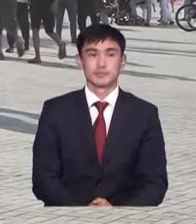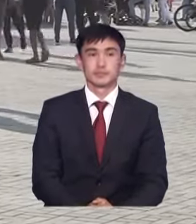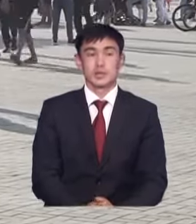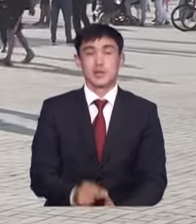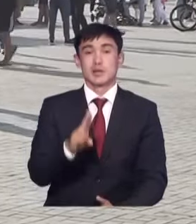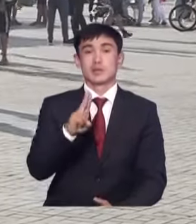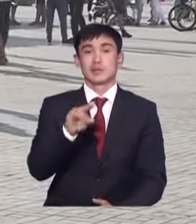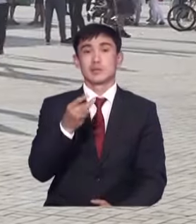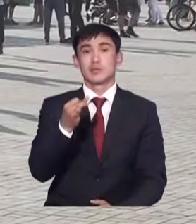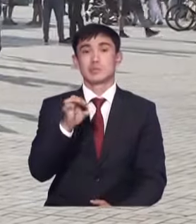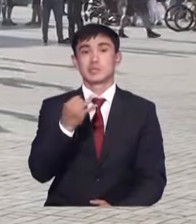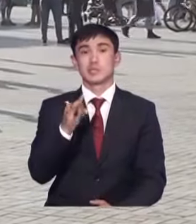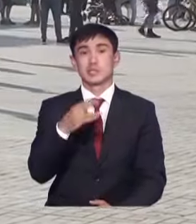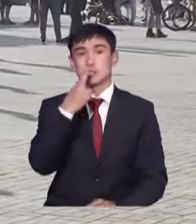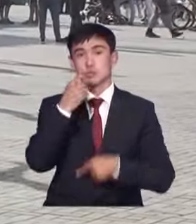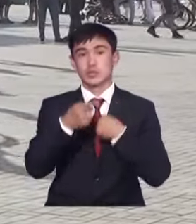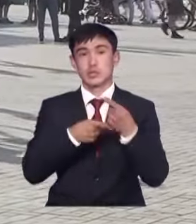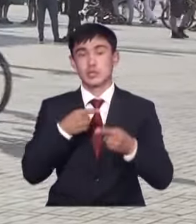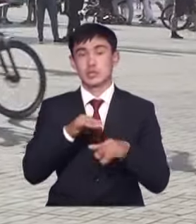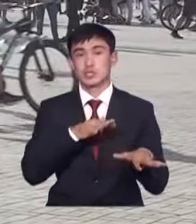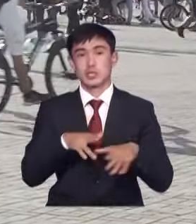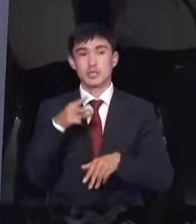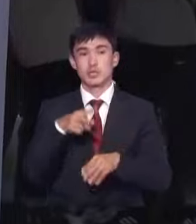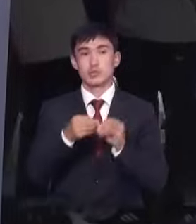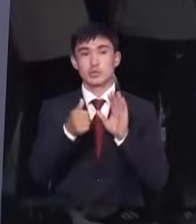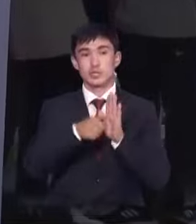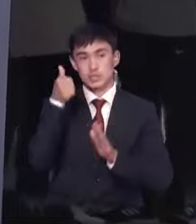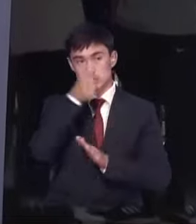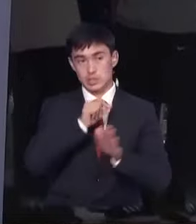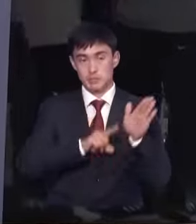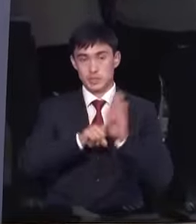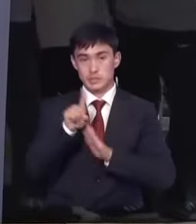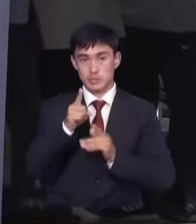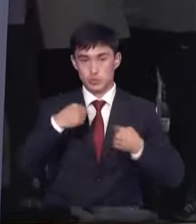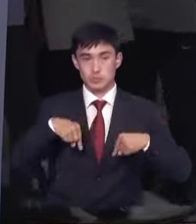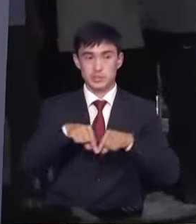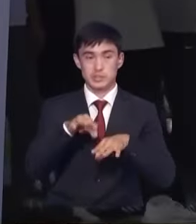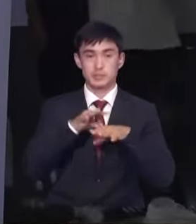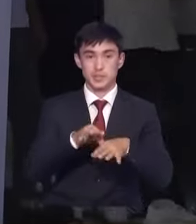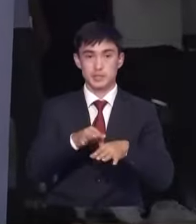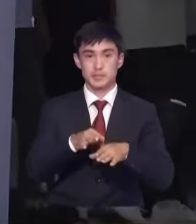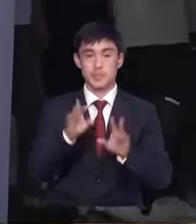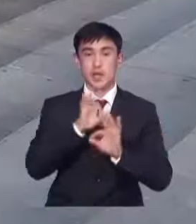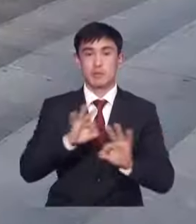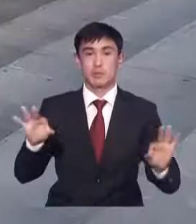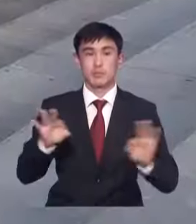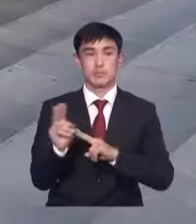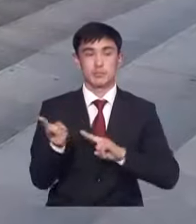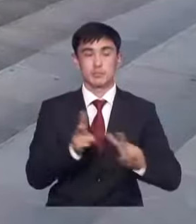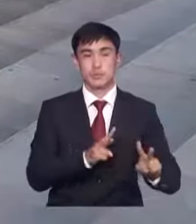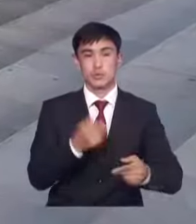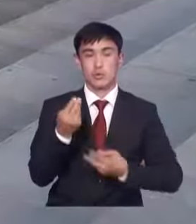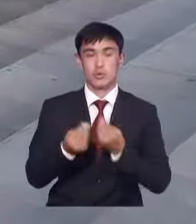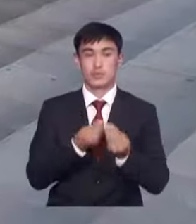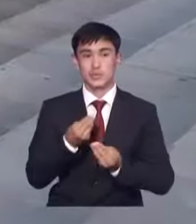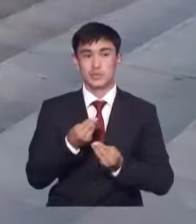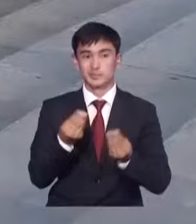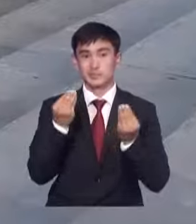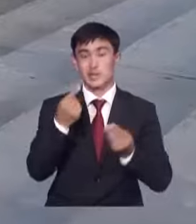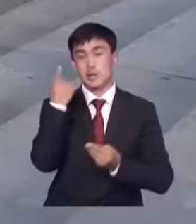Dream City фестивалі дәстүрге айналған шара 2016 жылдан бастап ұйымдастырылып келеді. Ән мен би, тартысты ойындар,